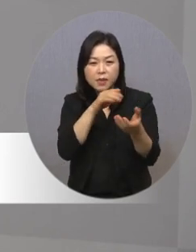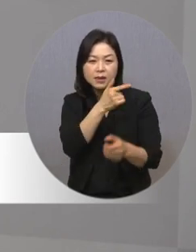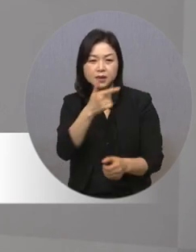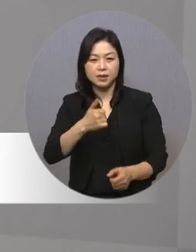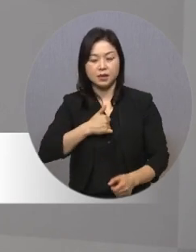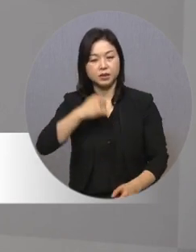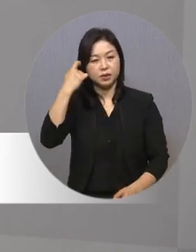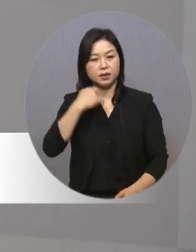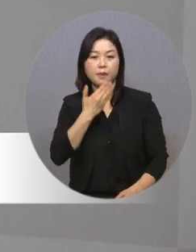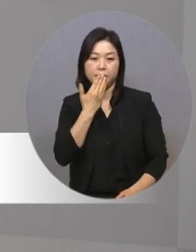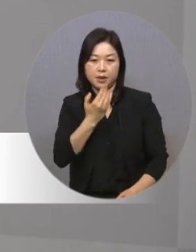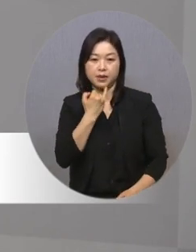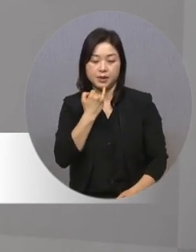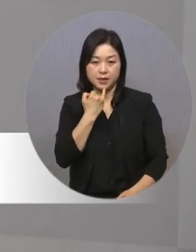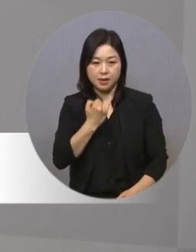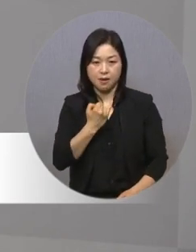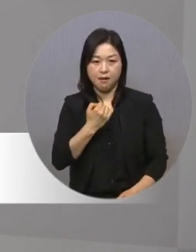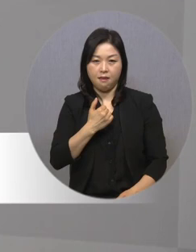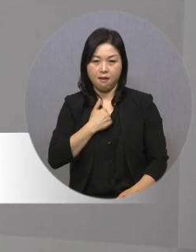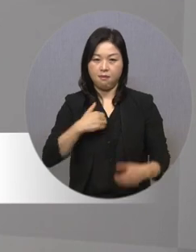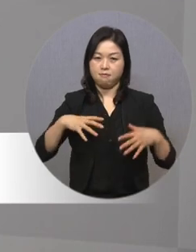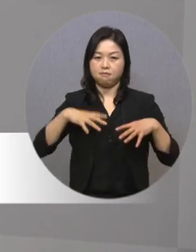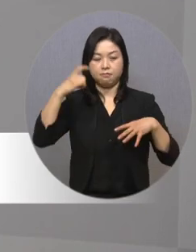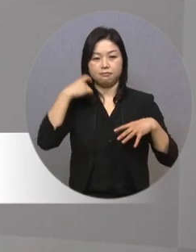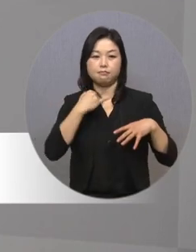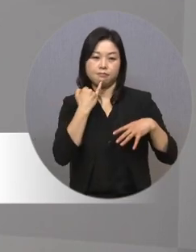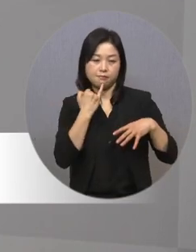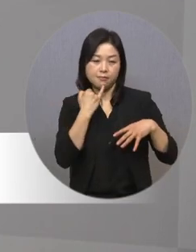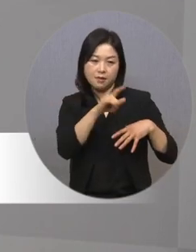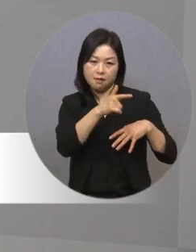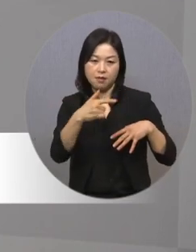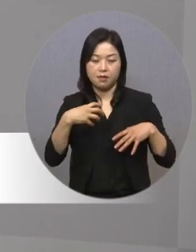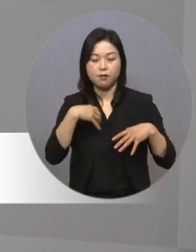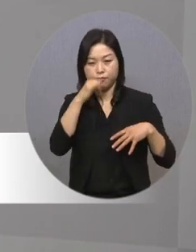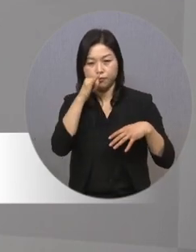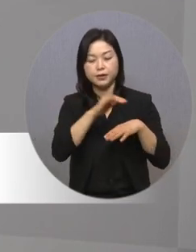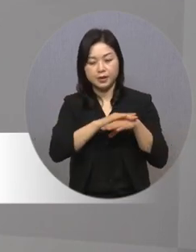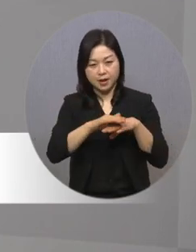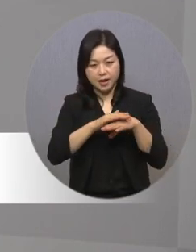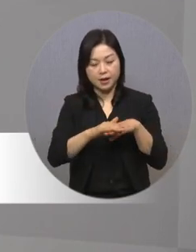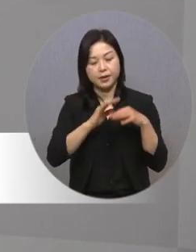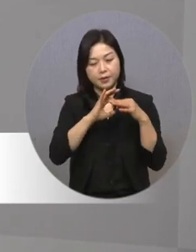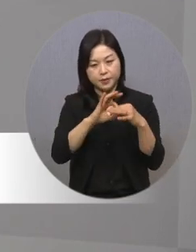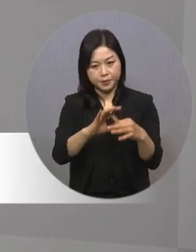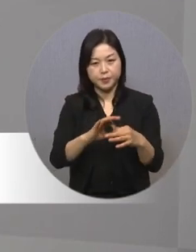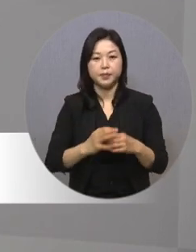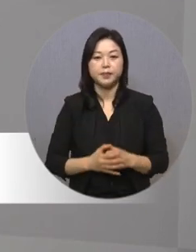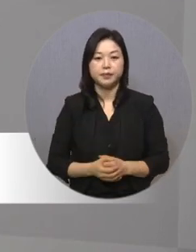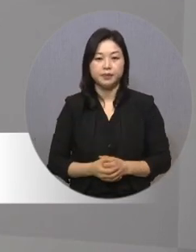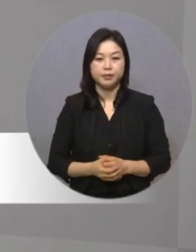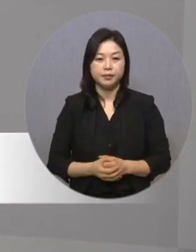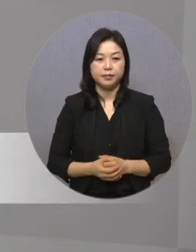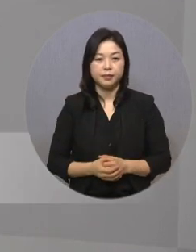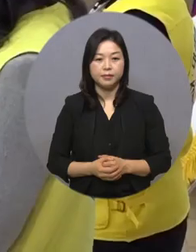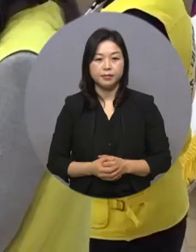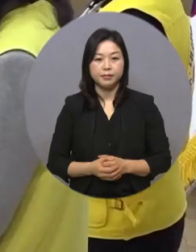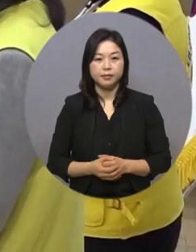느껴도 좋다. 자긍심을 느껴도 좋다 할 정도로 여러 가지 역할을 훌륭하게 잘 수행해